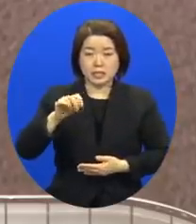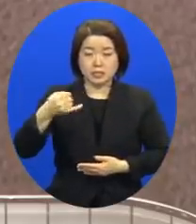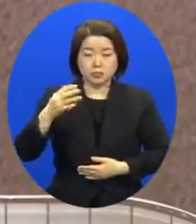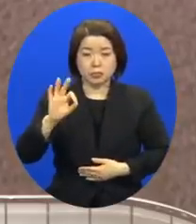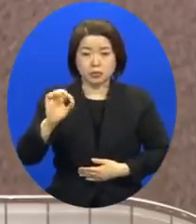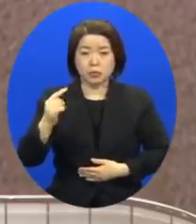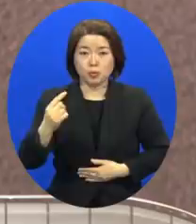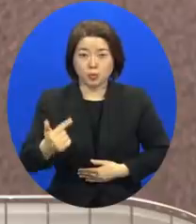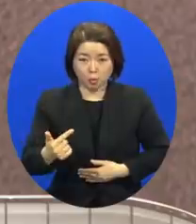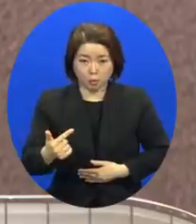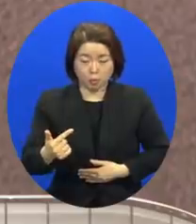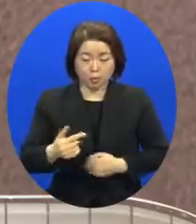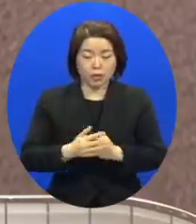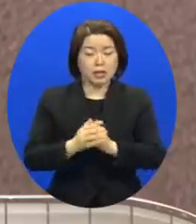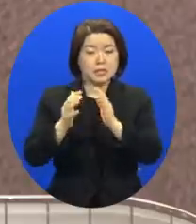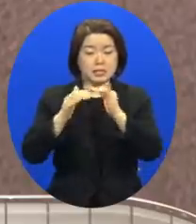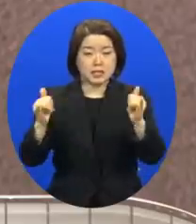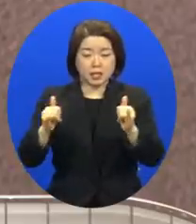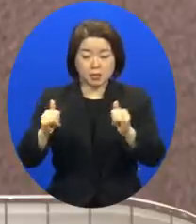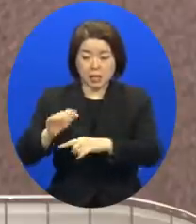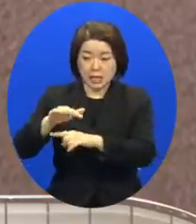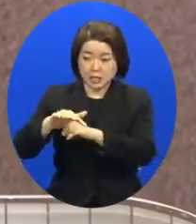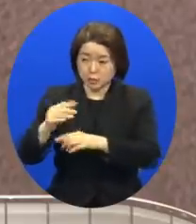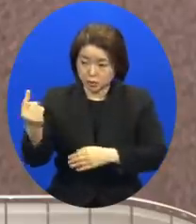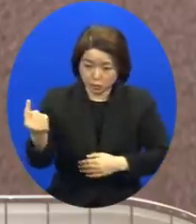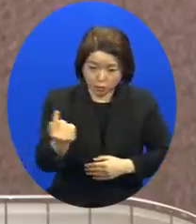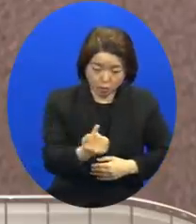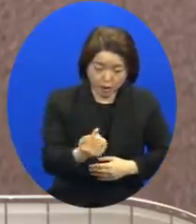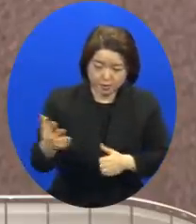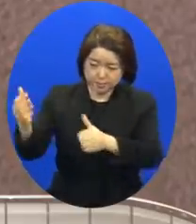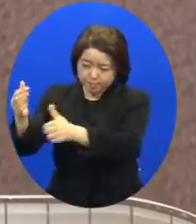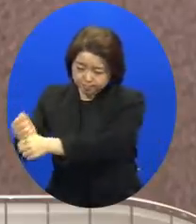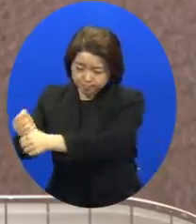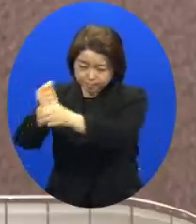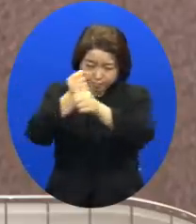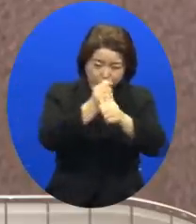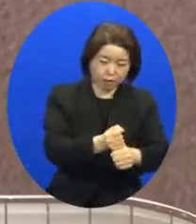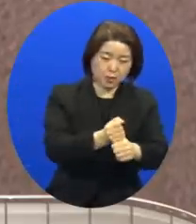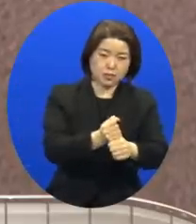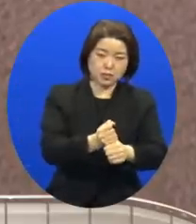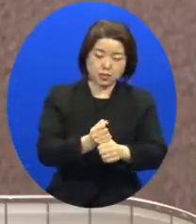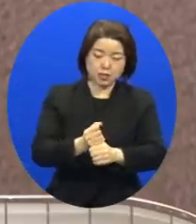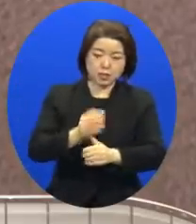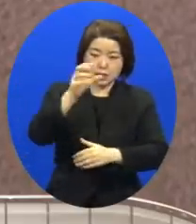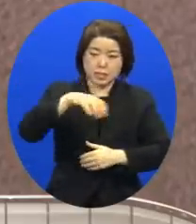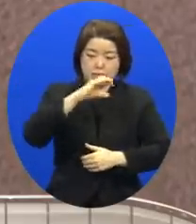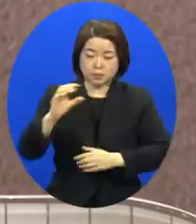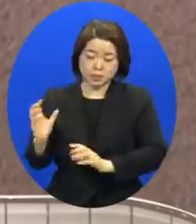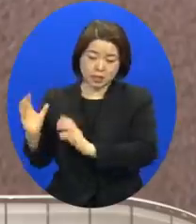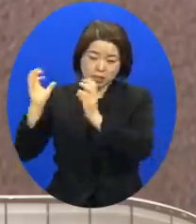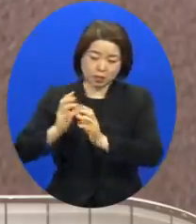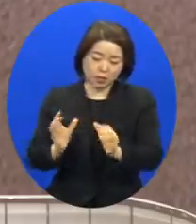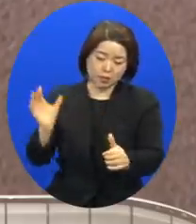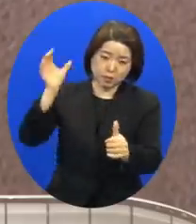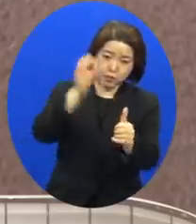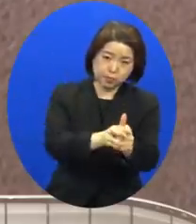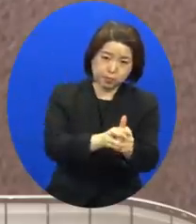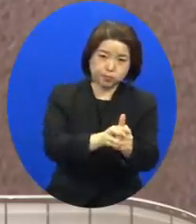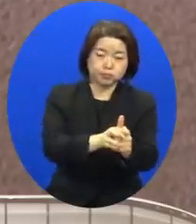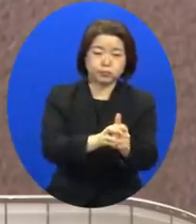사람이 치골 로서 오는 것을 잡아 그에게 십자가를 지워 예수를 좋게 하더라